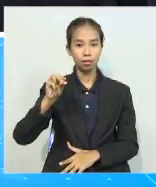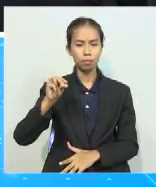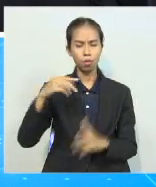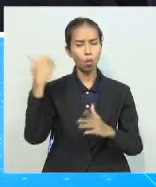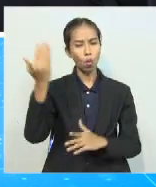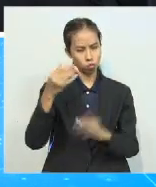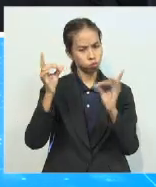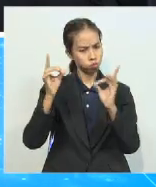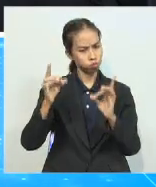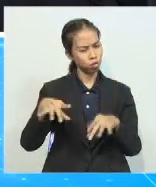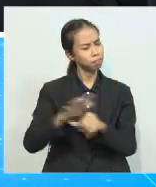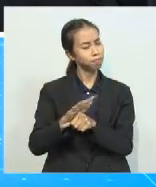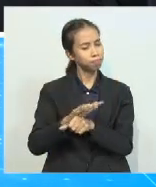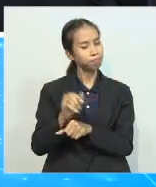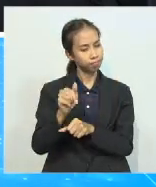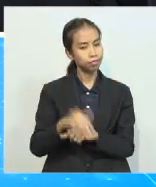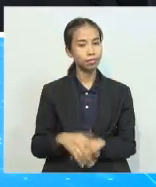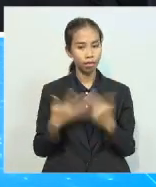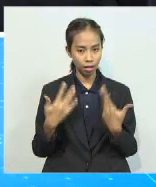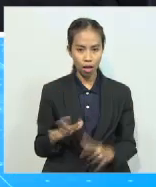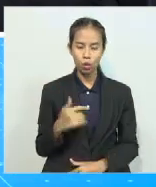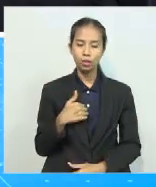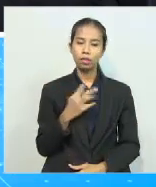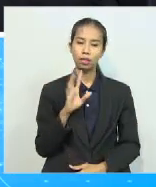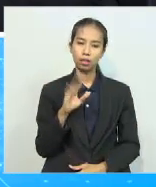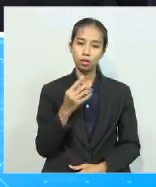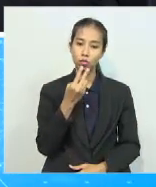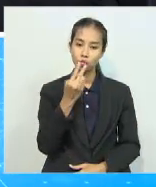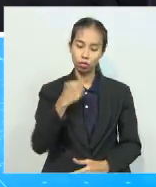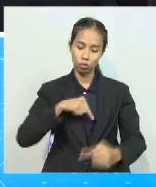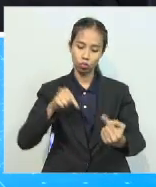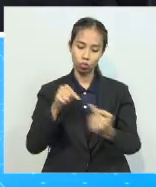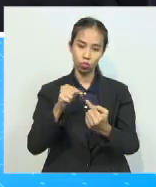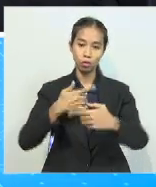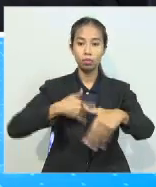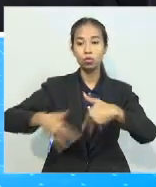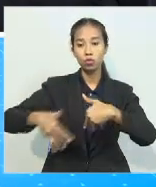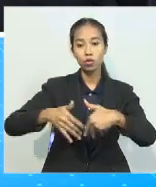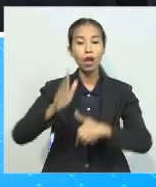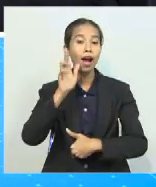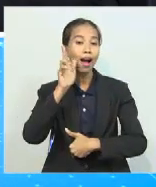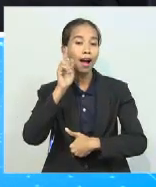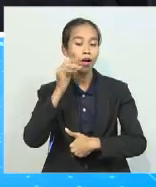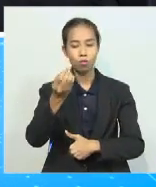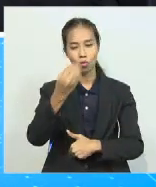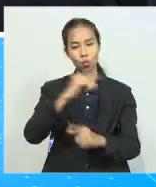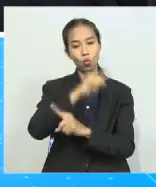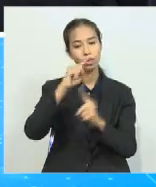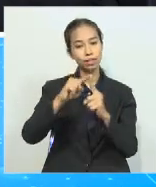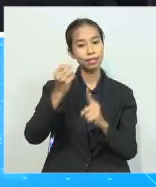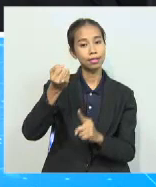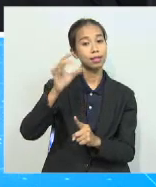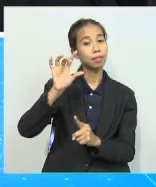พอสมควรนะครับแล้วเรามองไปถึงที่พี่น้องประชาชนกลัวจะมีข่าวในวันที่18อะไรต่างๆเ